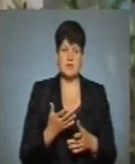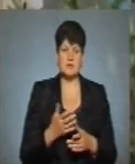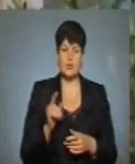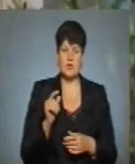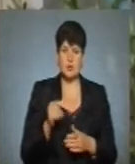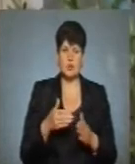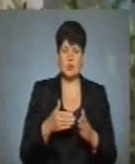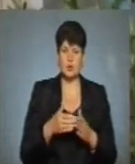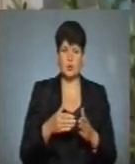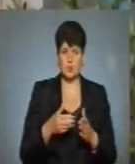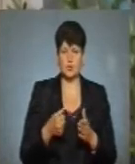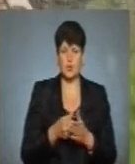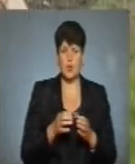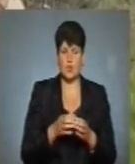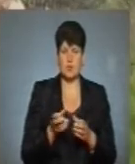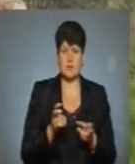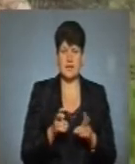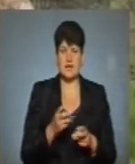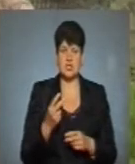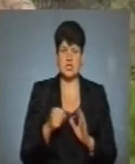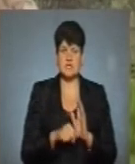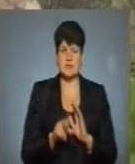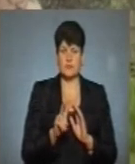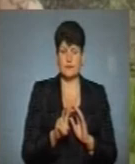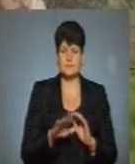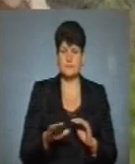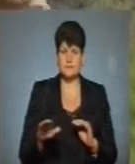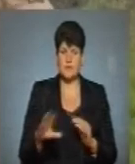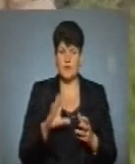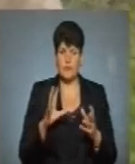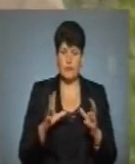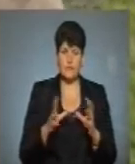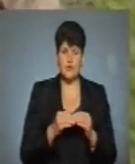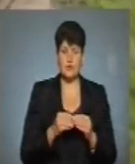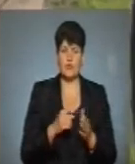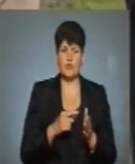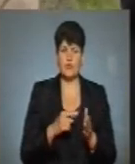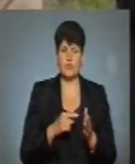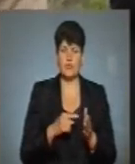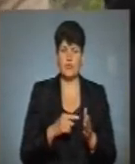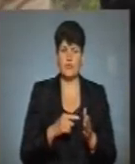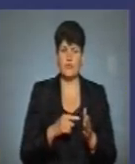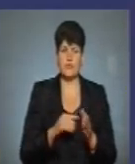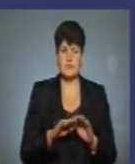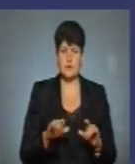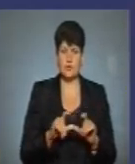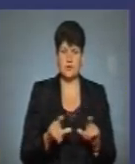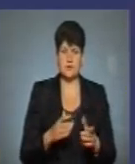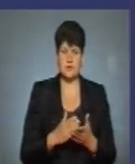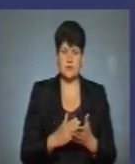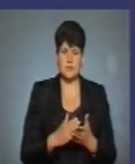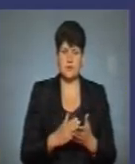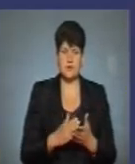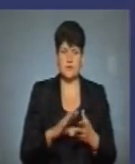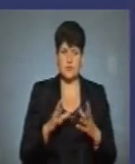до груп мають прийти 62 вихованці. Всього ж по садочкам Сум міська освіта має такі дані. Всього